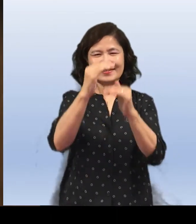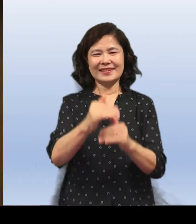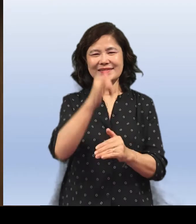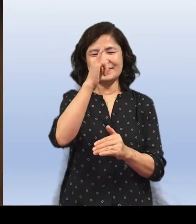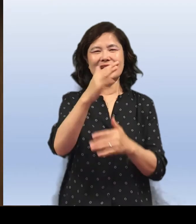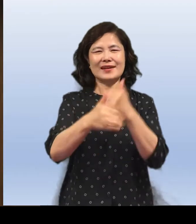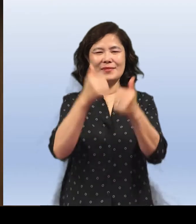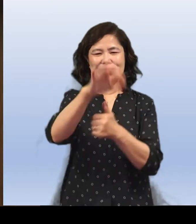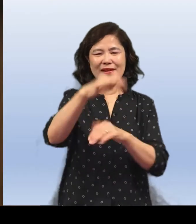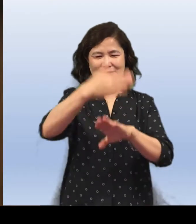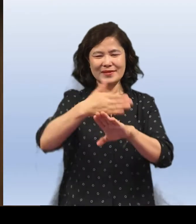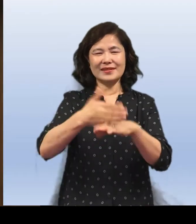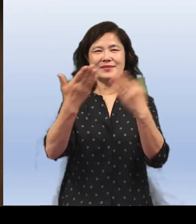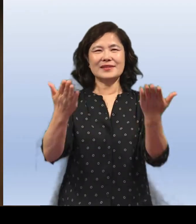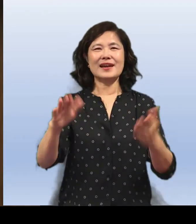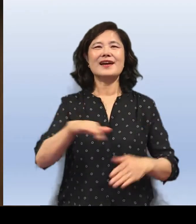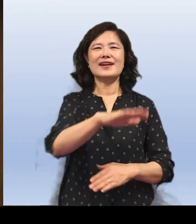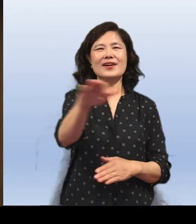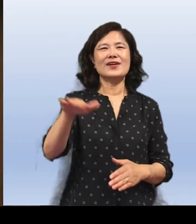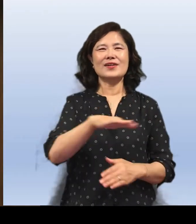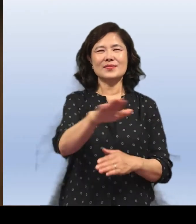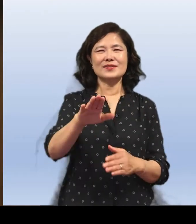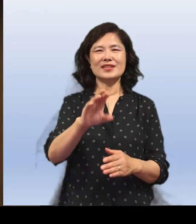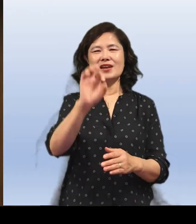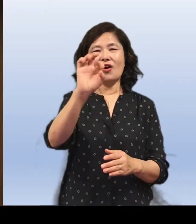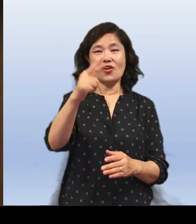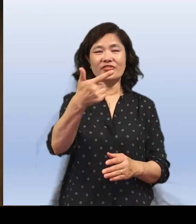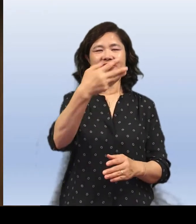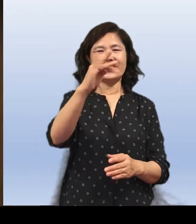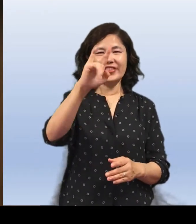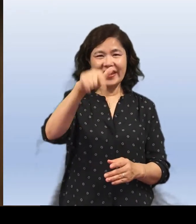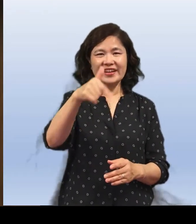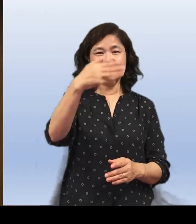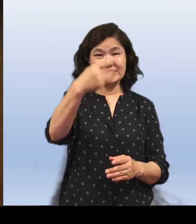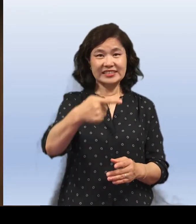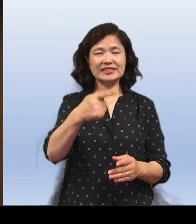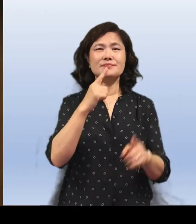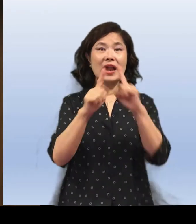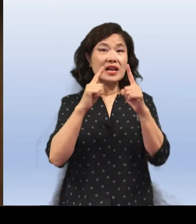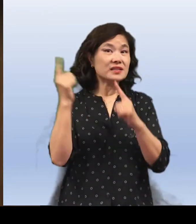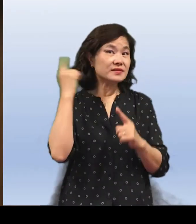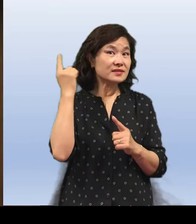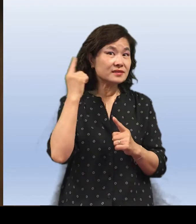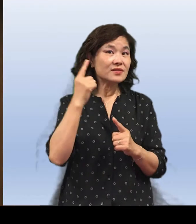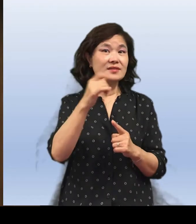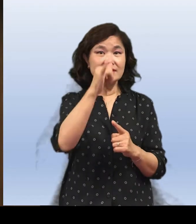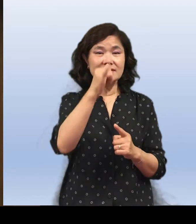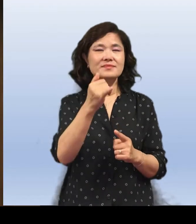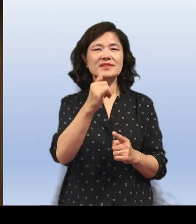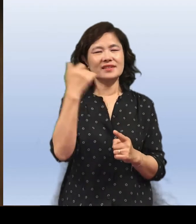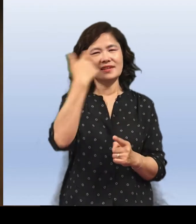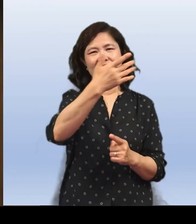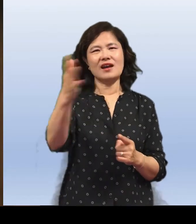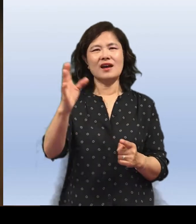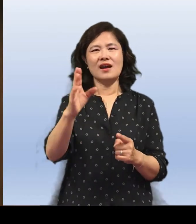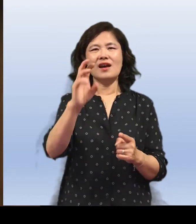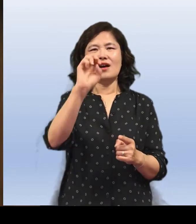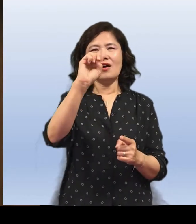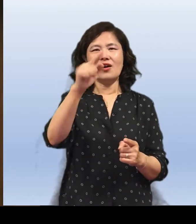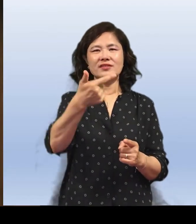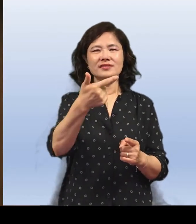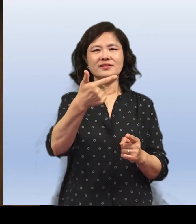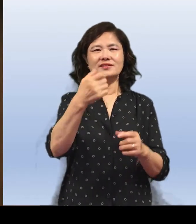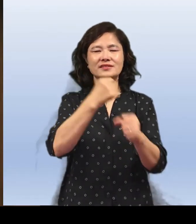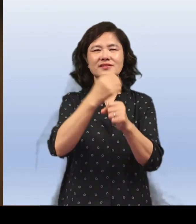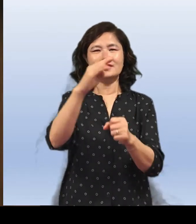감사하는 마음이 있습니다. 여러분은 언택트라는 말을 들어보신 적이 혹시 있으십니까? 언택트. 어떻게 보면 영어